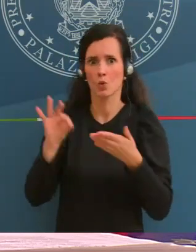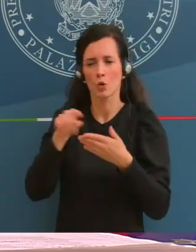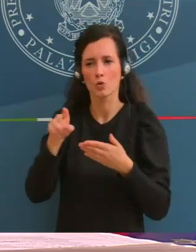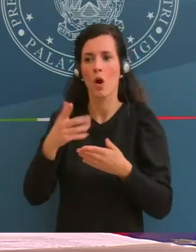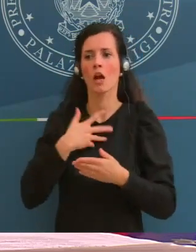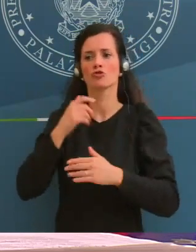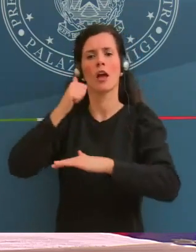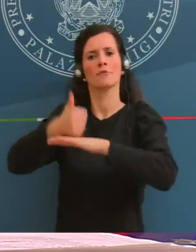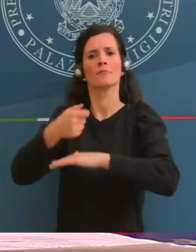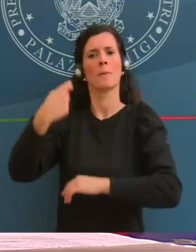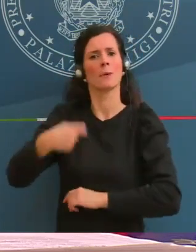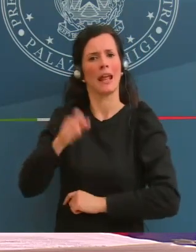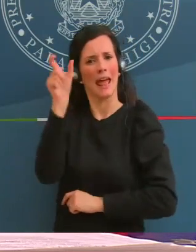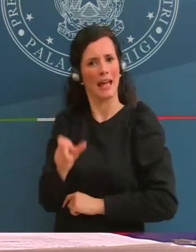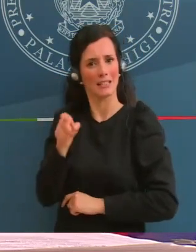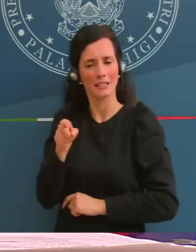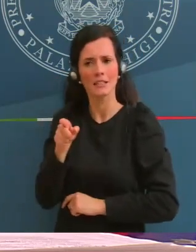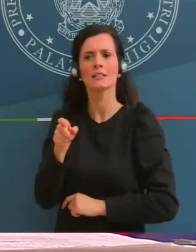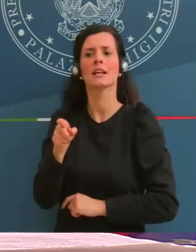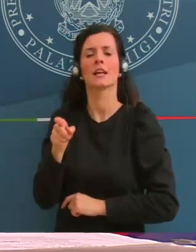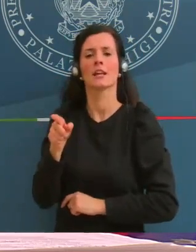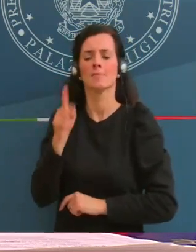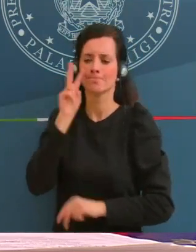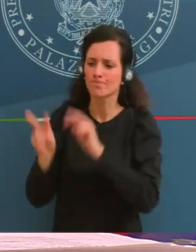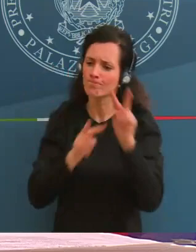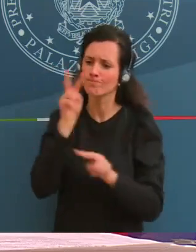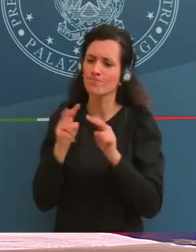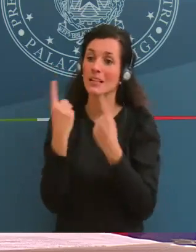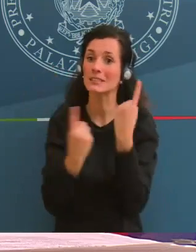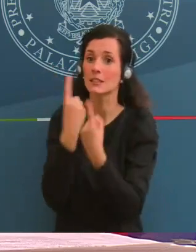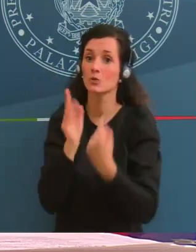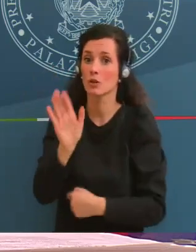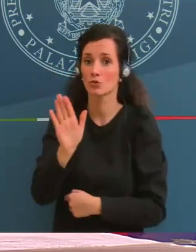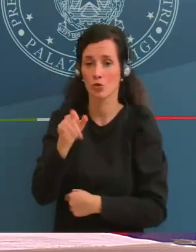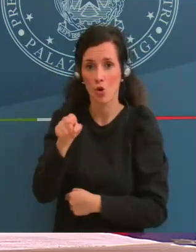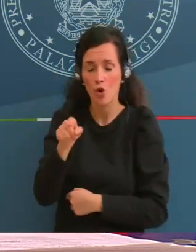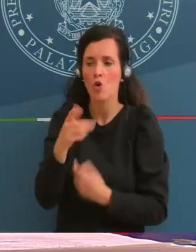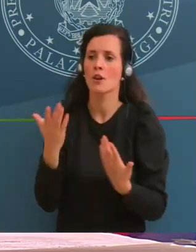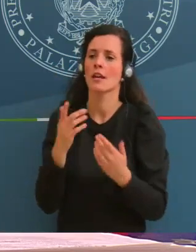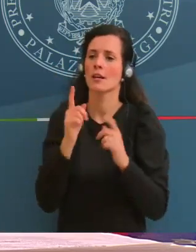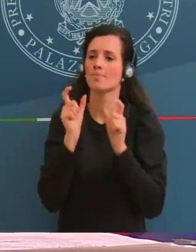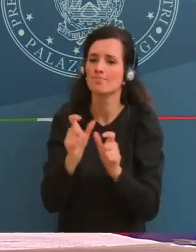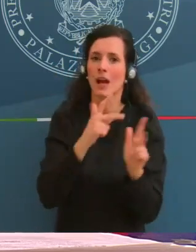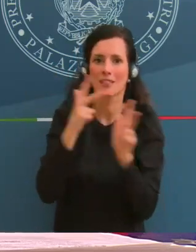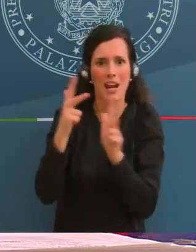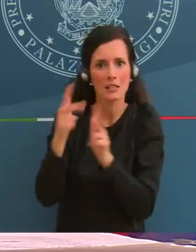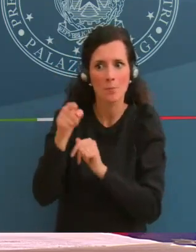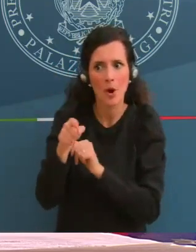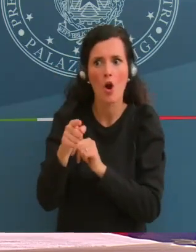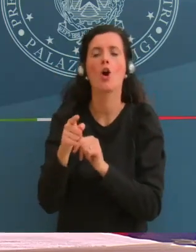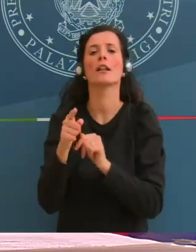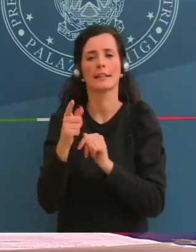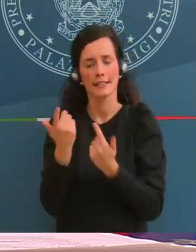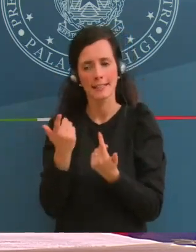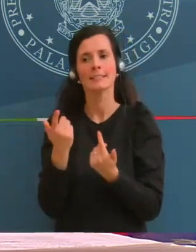saranno indotte e si renderanno disponibili a turni pomeridiani che ben vengano noi dobbiamo favorire la flessibilità l'ho